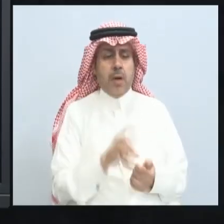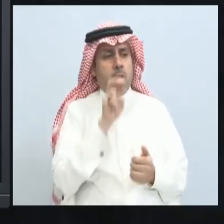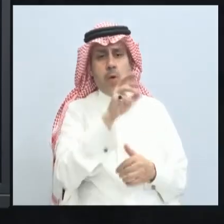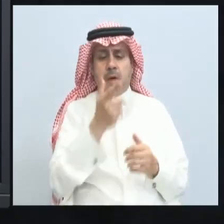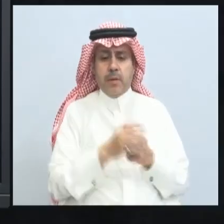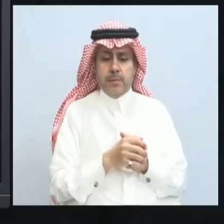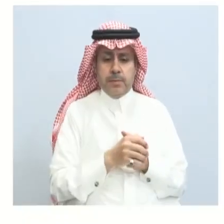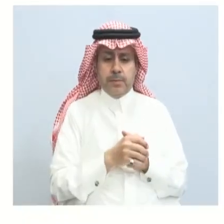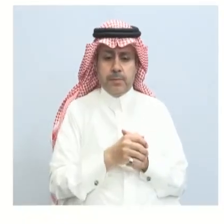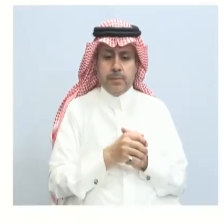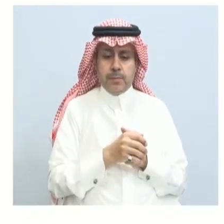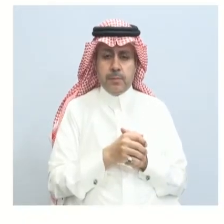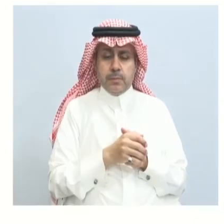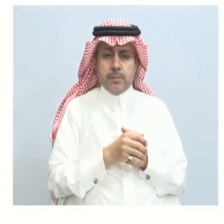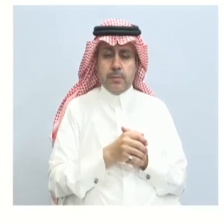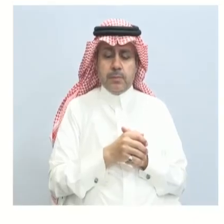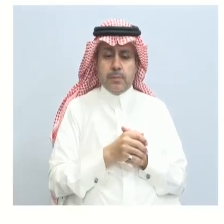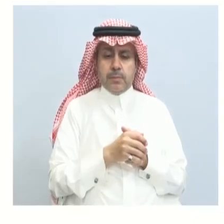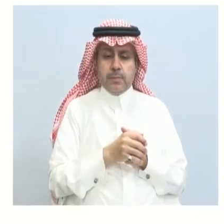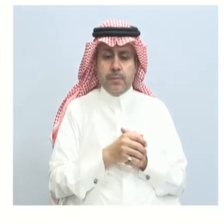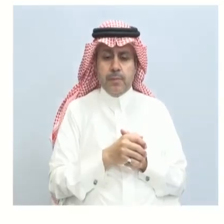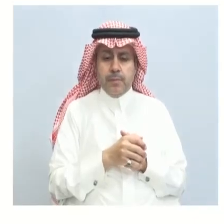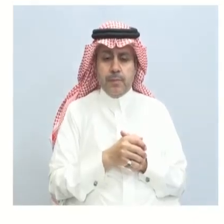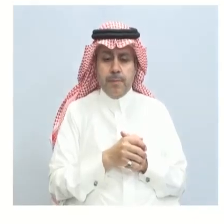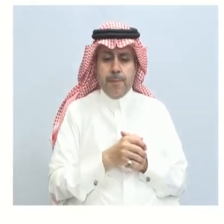كيف يتعامل الناس مع الثرثار